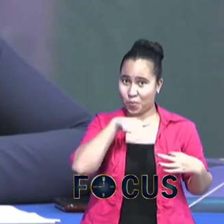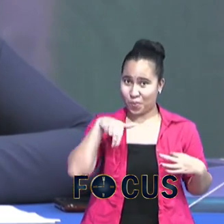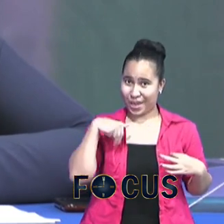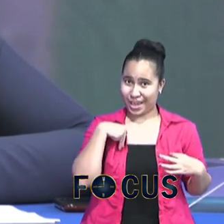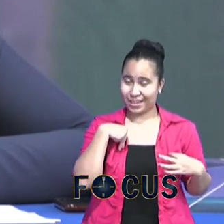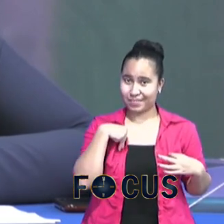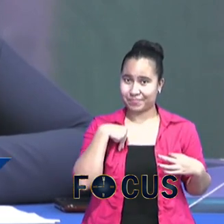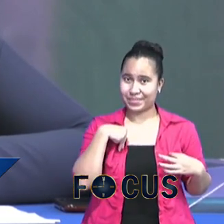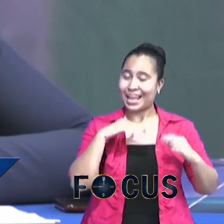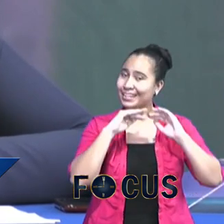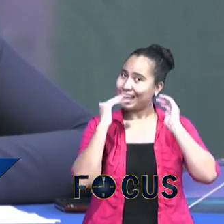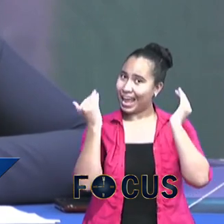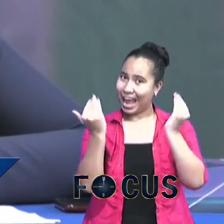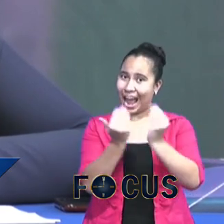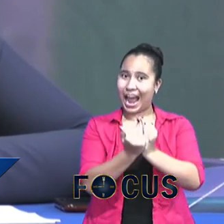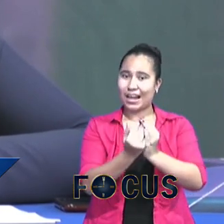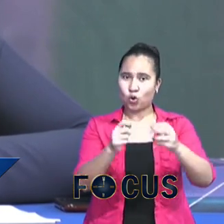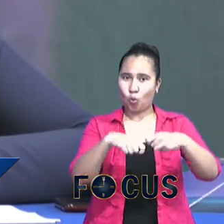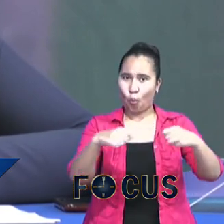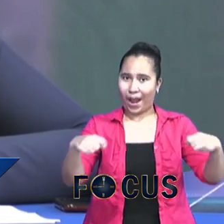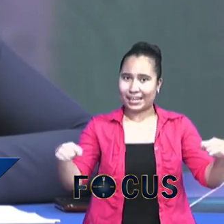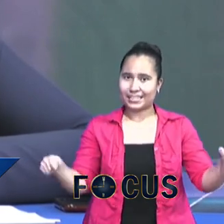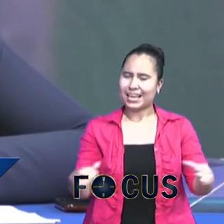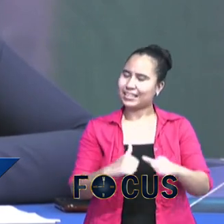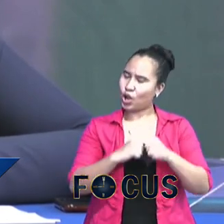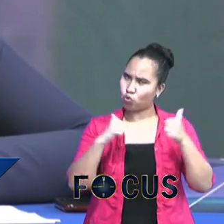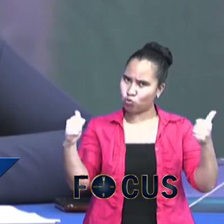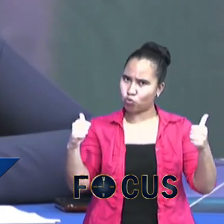uit dat alles kwalitatief in orde